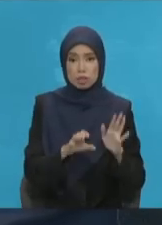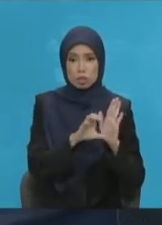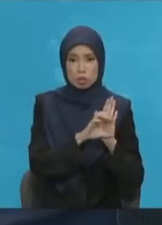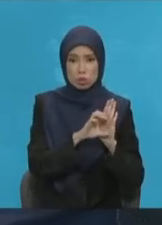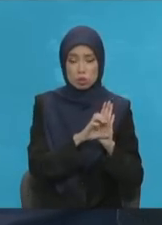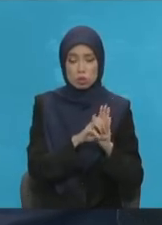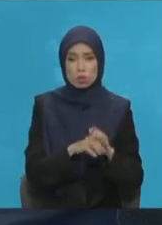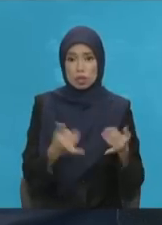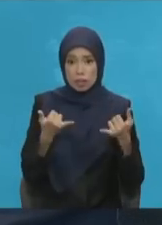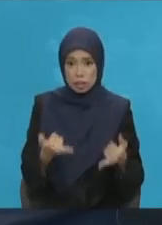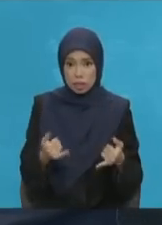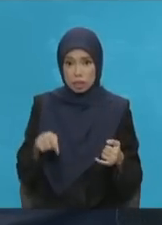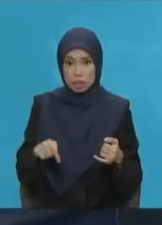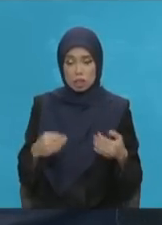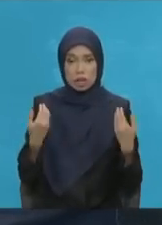kekurangan